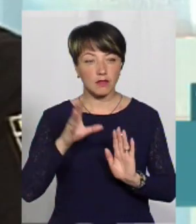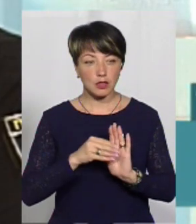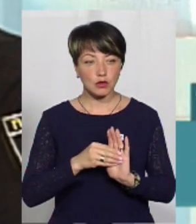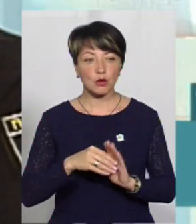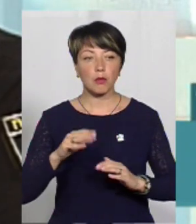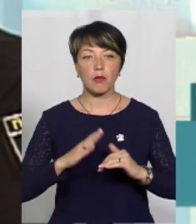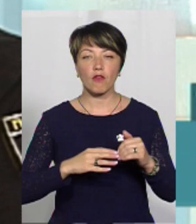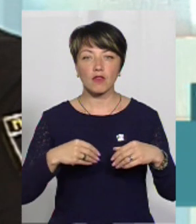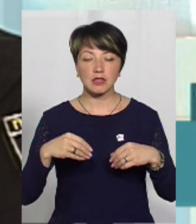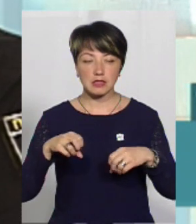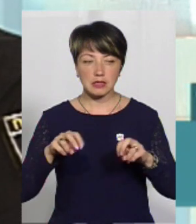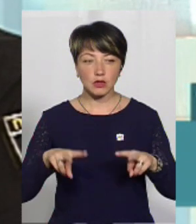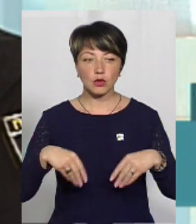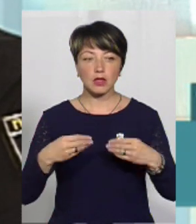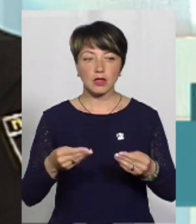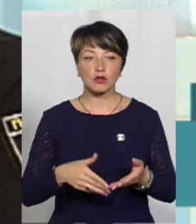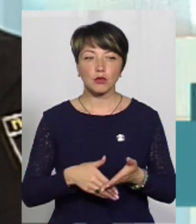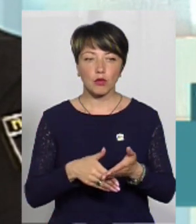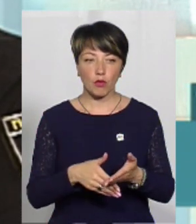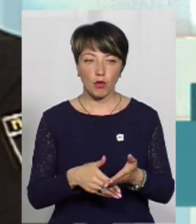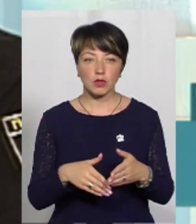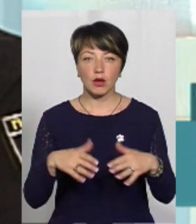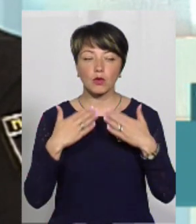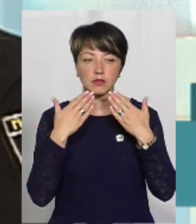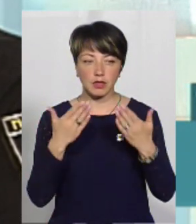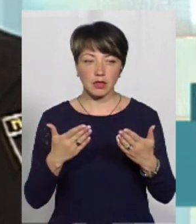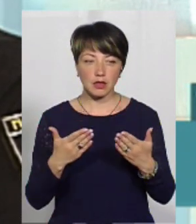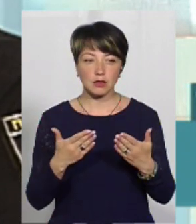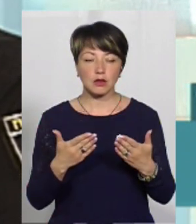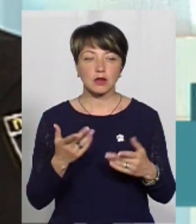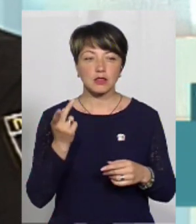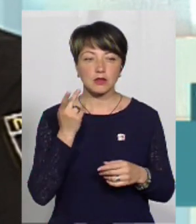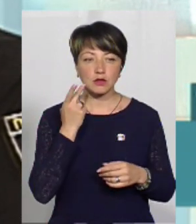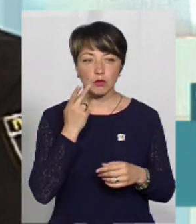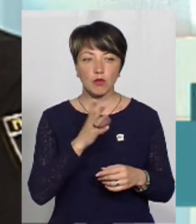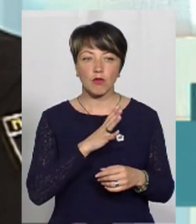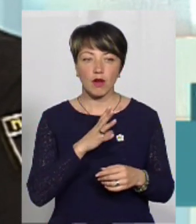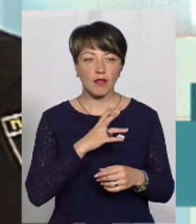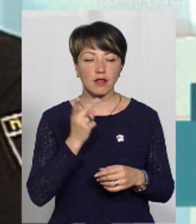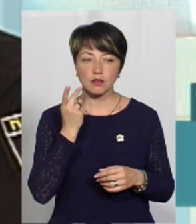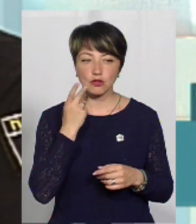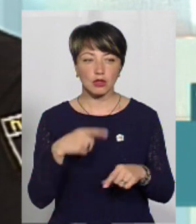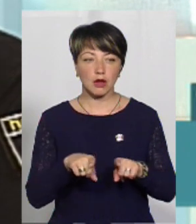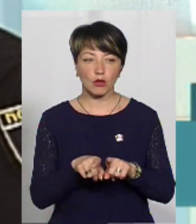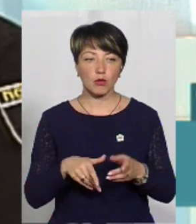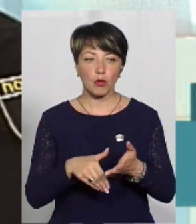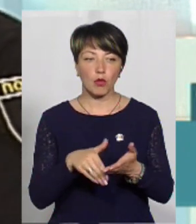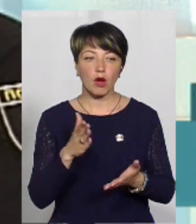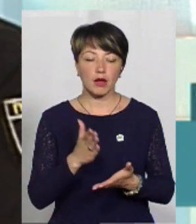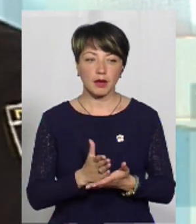тобі професійно надасть допомогу, за якою ти звертаєшся. Тому що буває таке, що не завжди така допомога